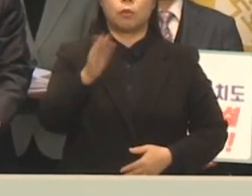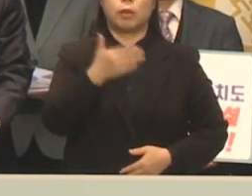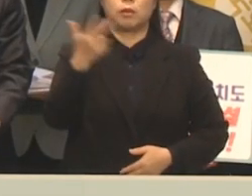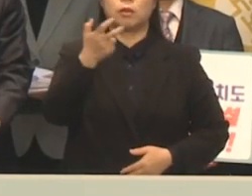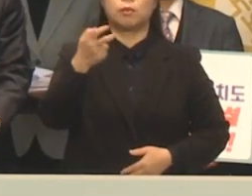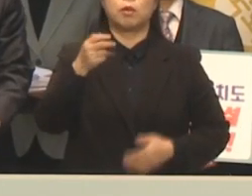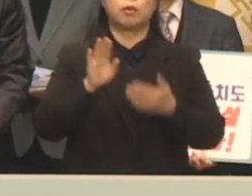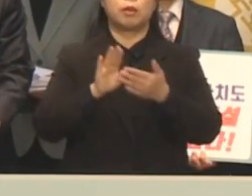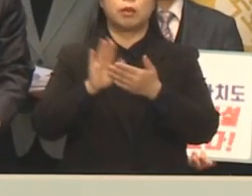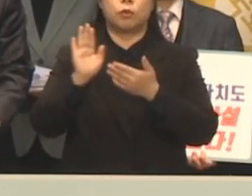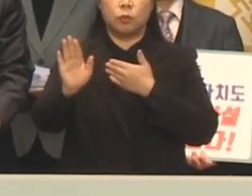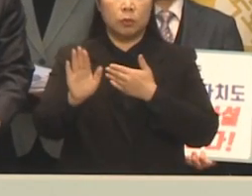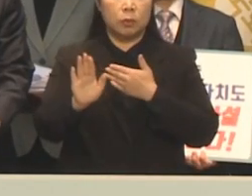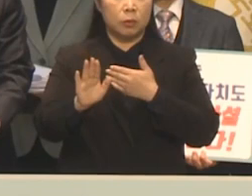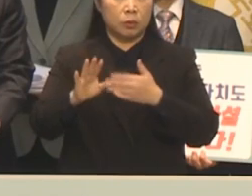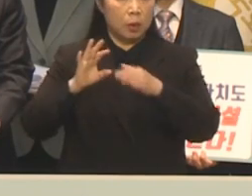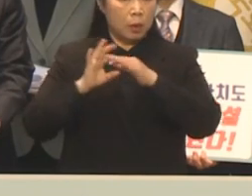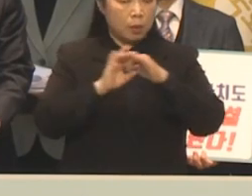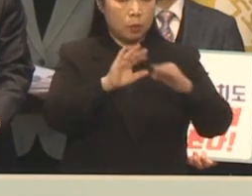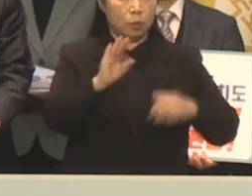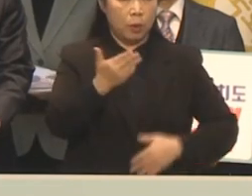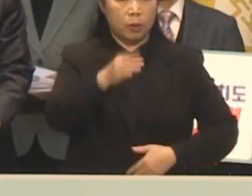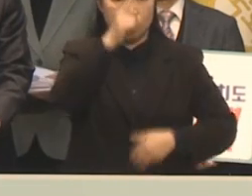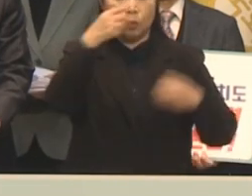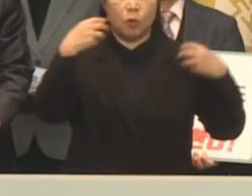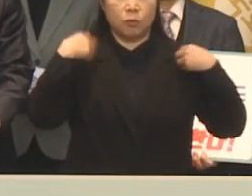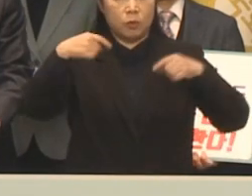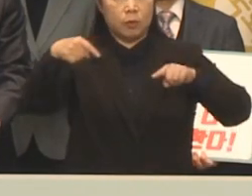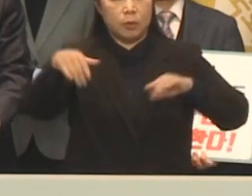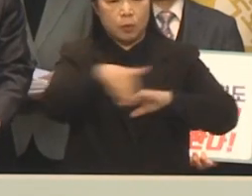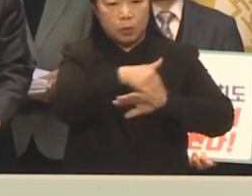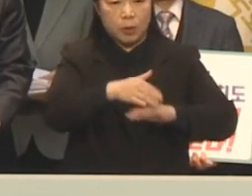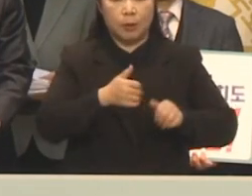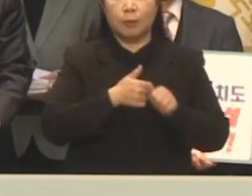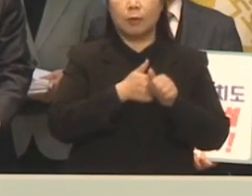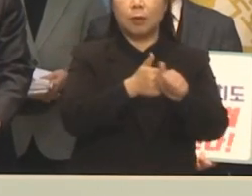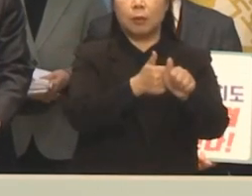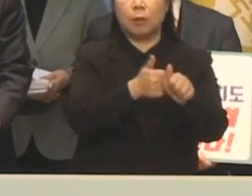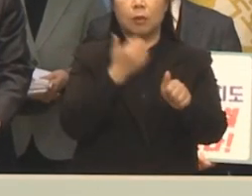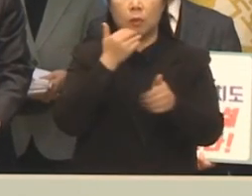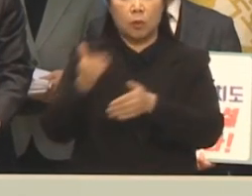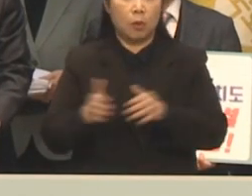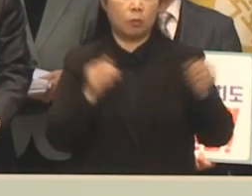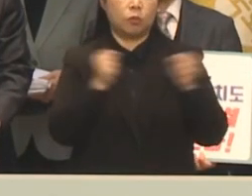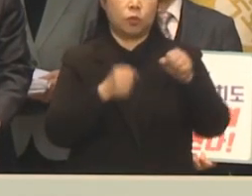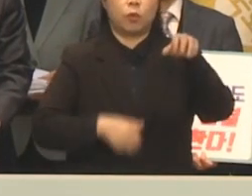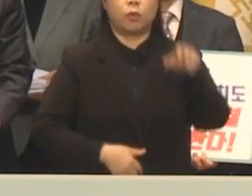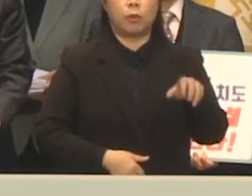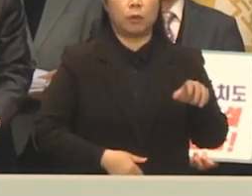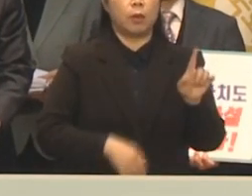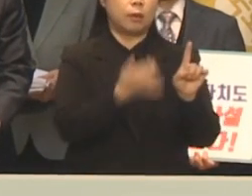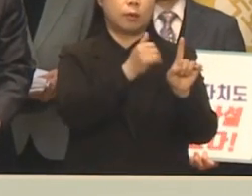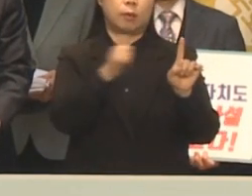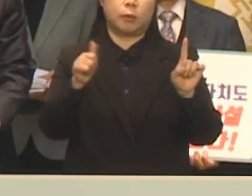1970년대 이후 지속된 이와 같은 정부 정책에 따라 경기 북부는